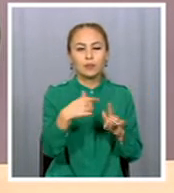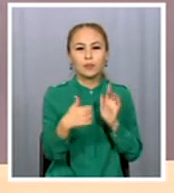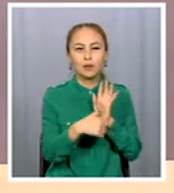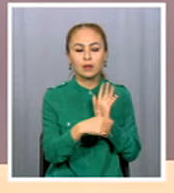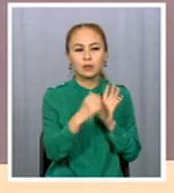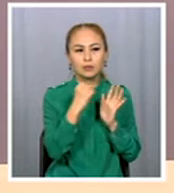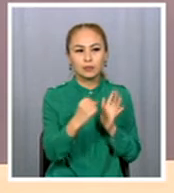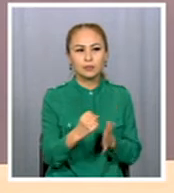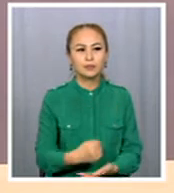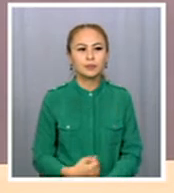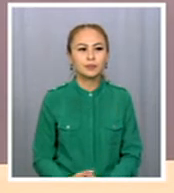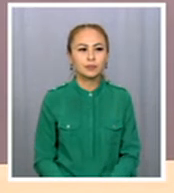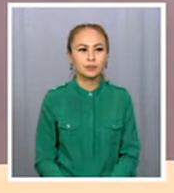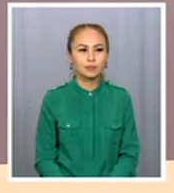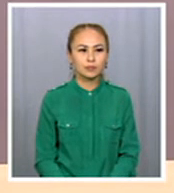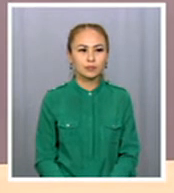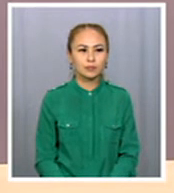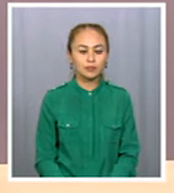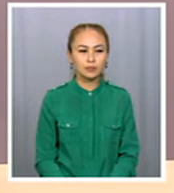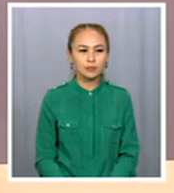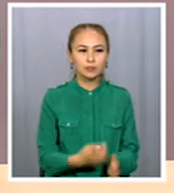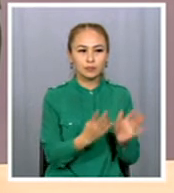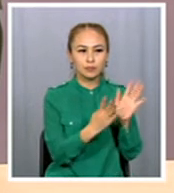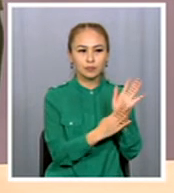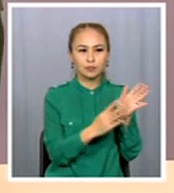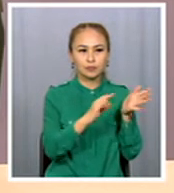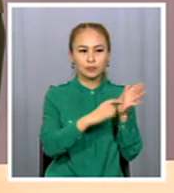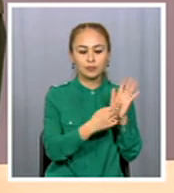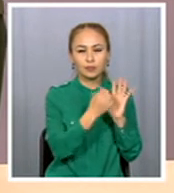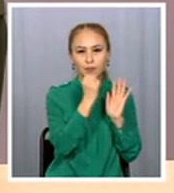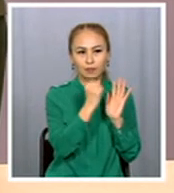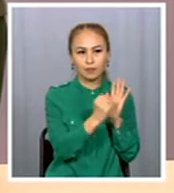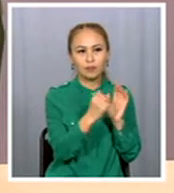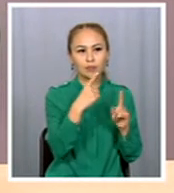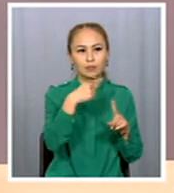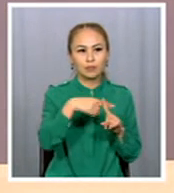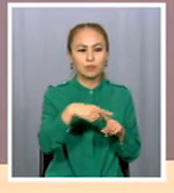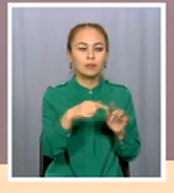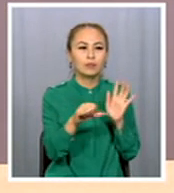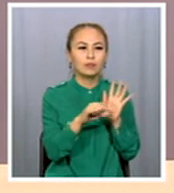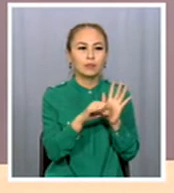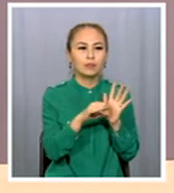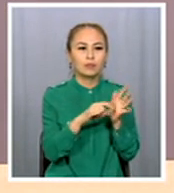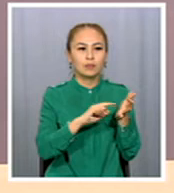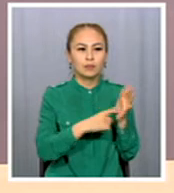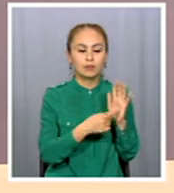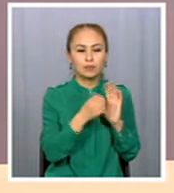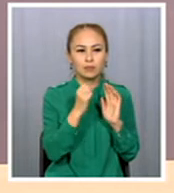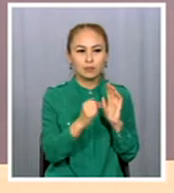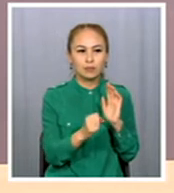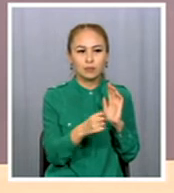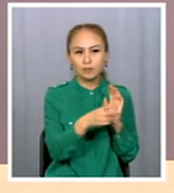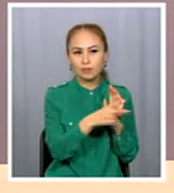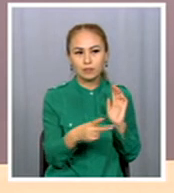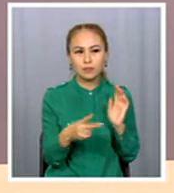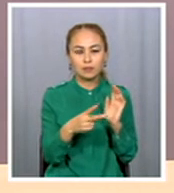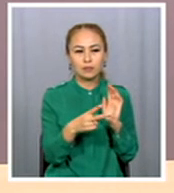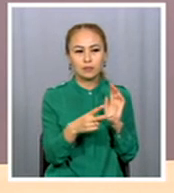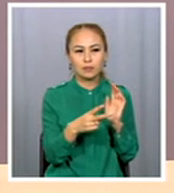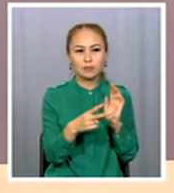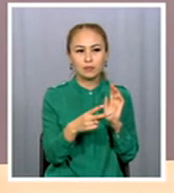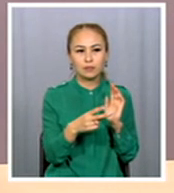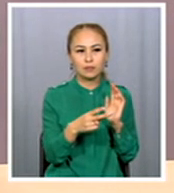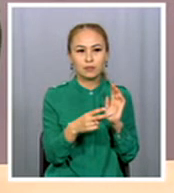қосындысын анықтаймыз. 9a бұл 9 саны мен a-ның көбейтіндісі, ал 6a